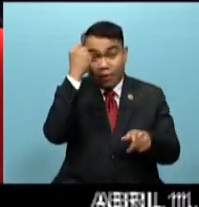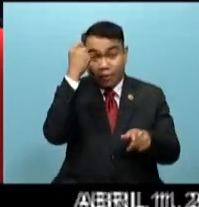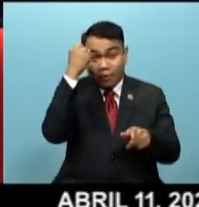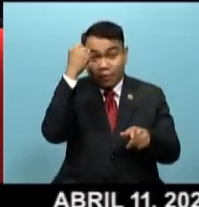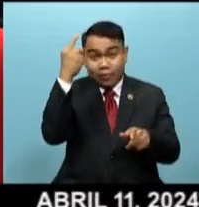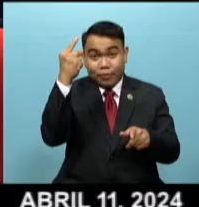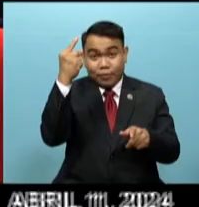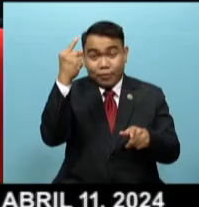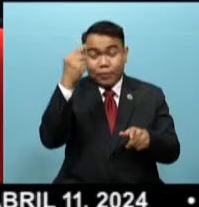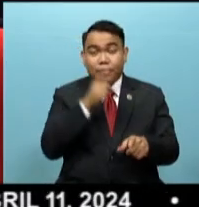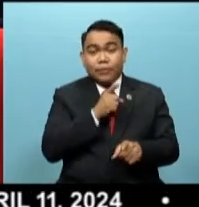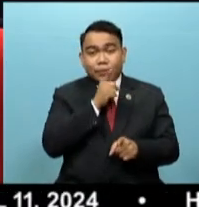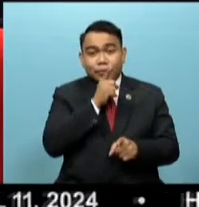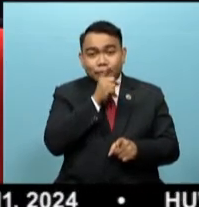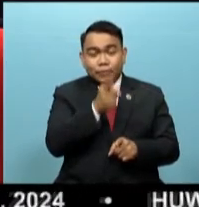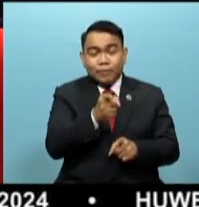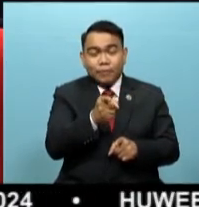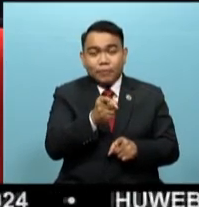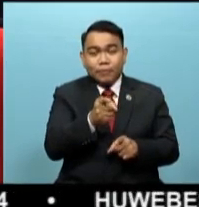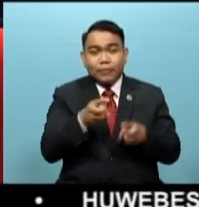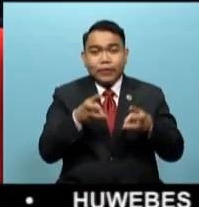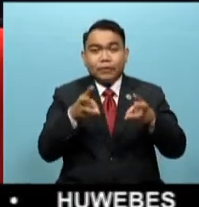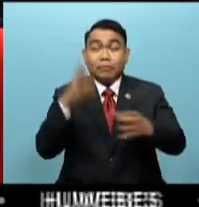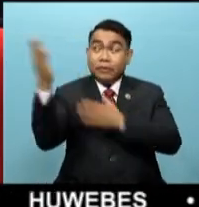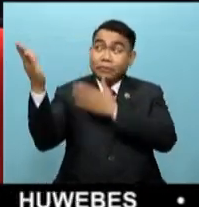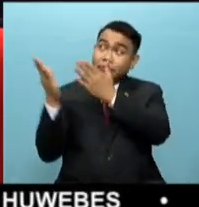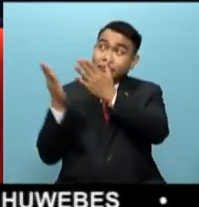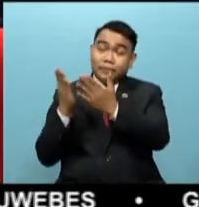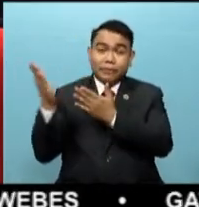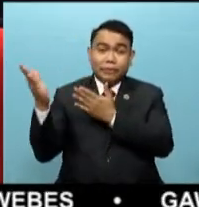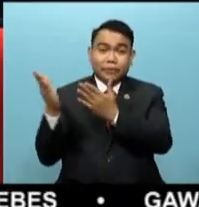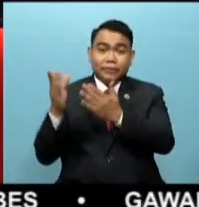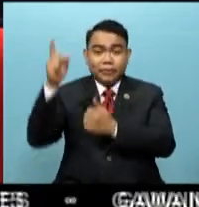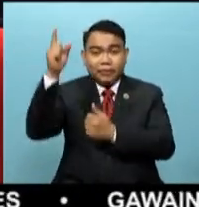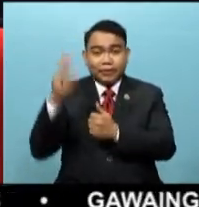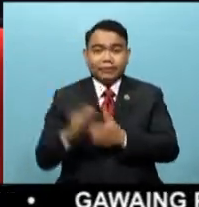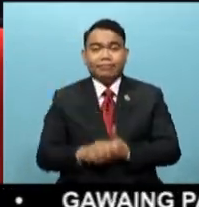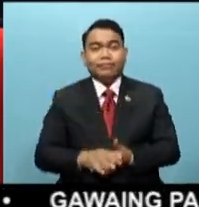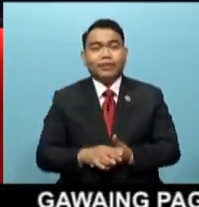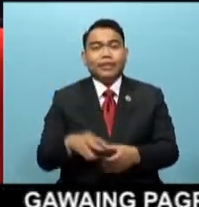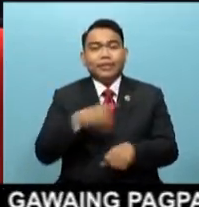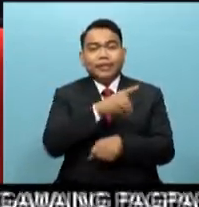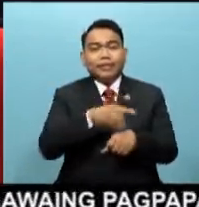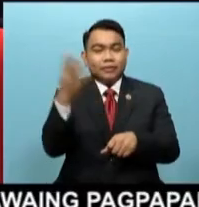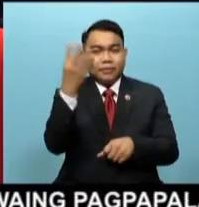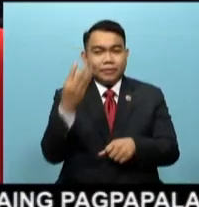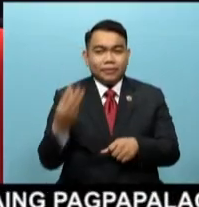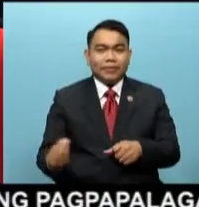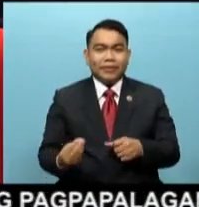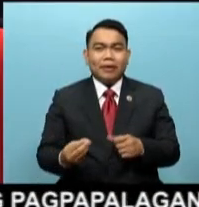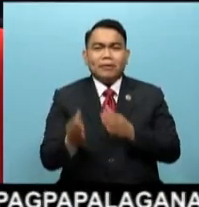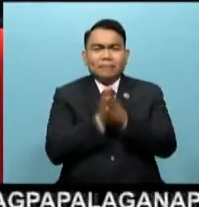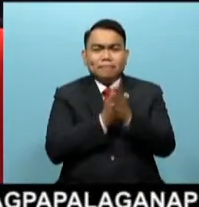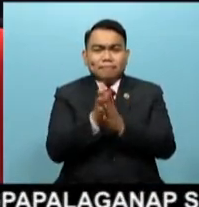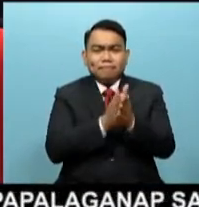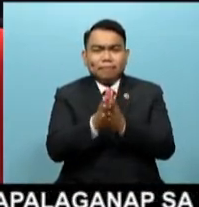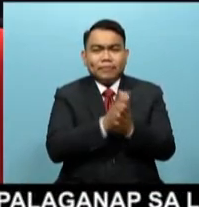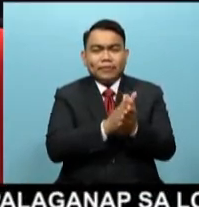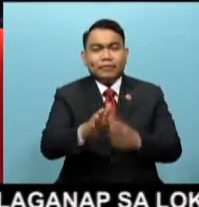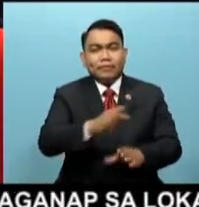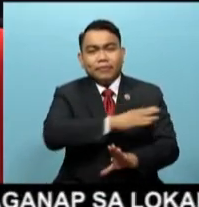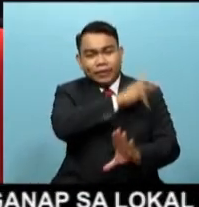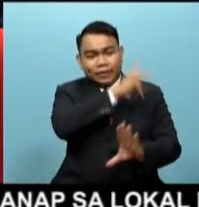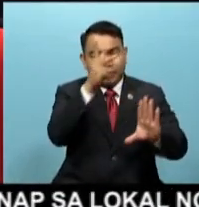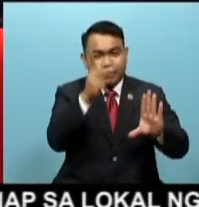wastong paraan ng paglilingkod sa Panginoong Diyos. Sa distrito ng Batangas, maalab na nakipagkaisa sa pamamahayag ng dalisay